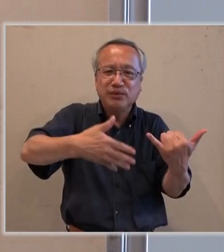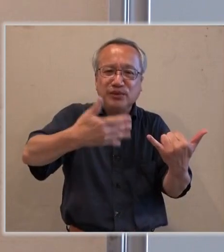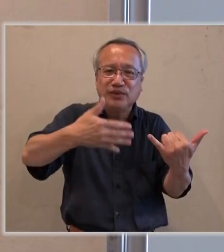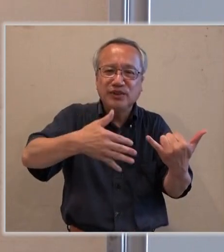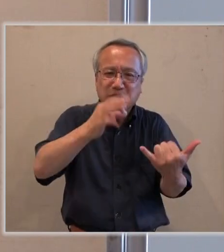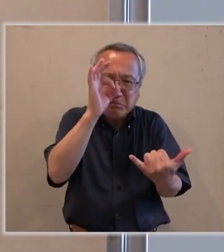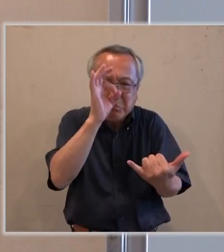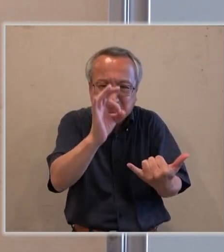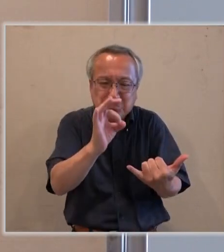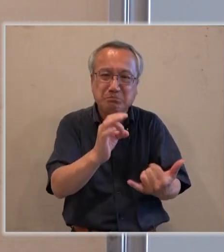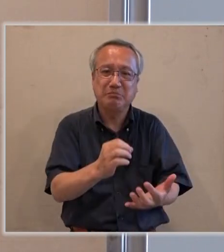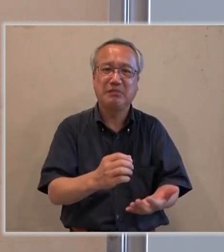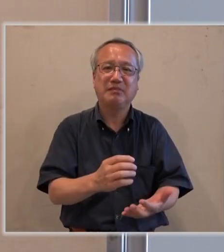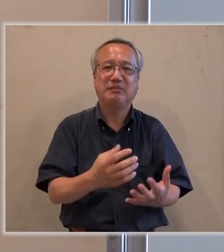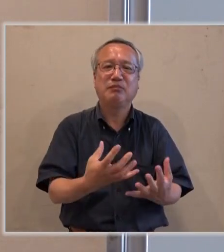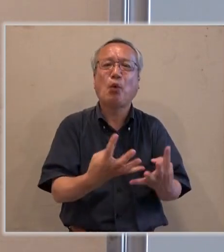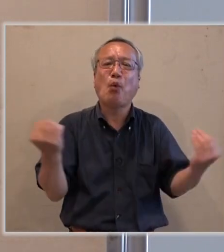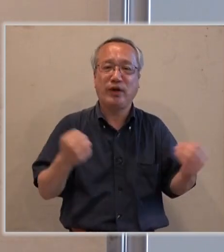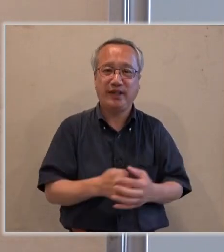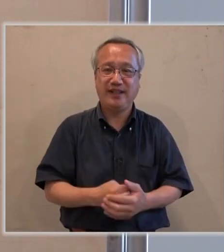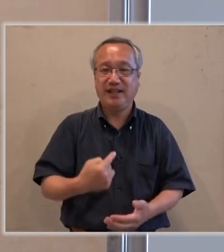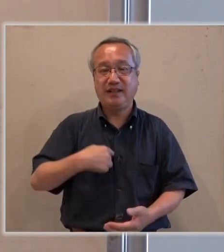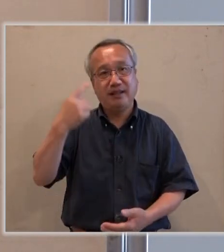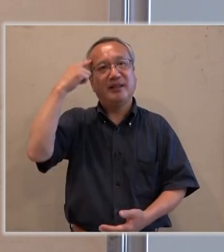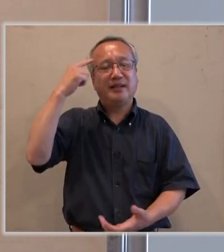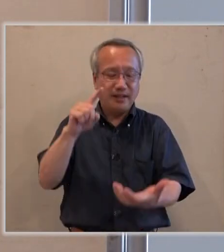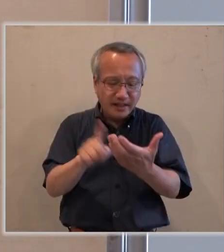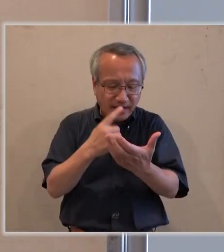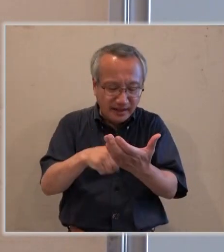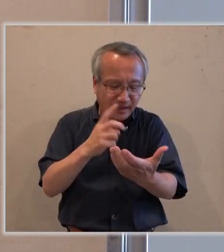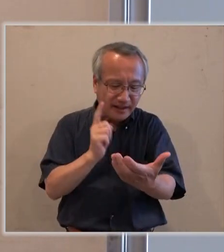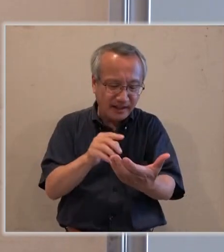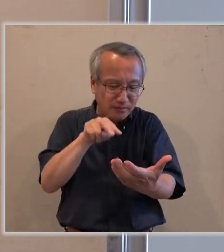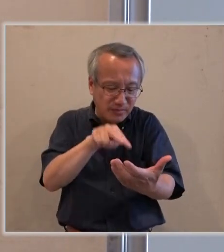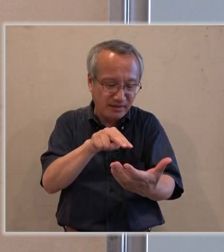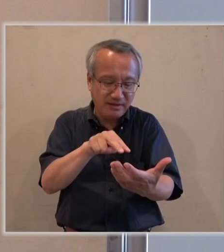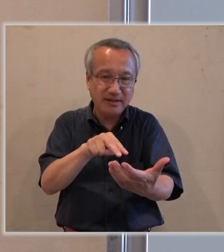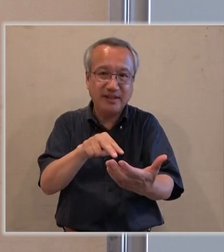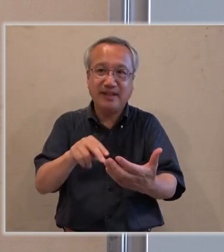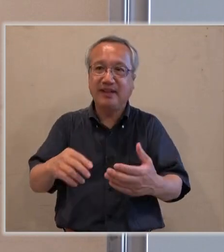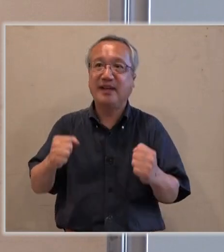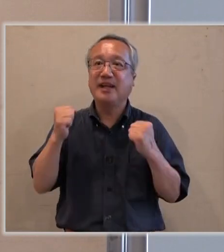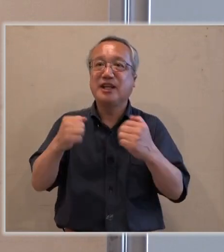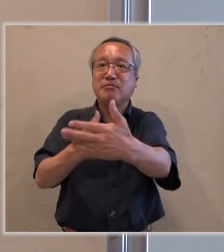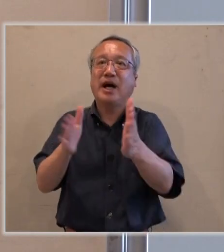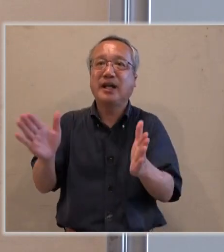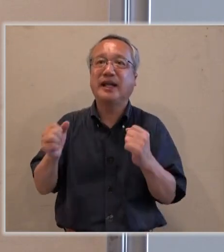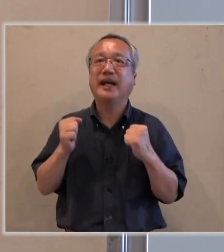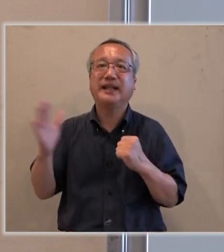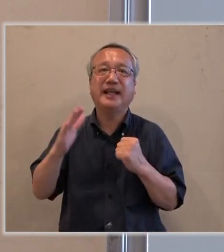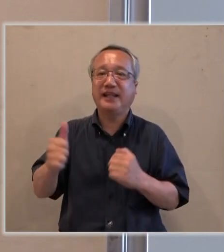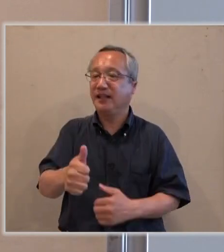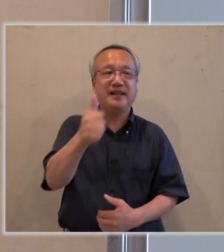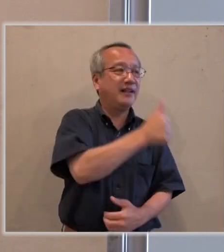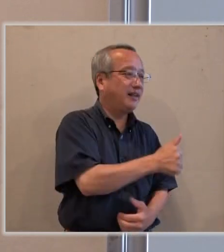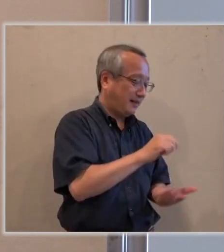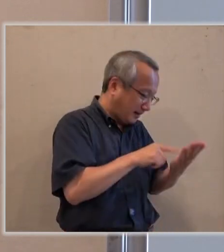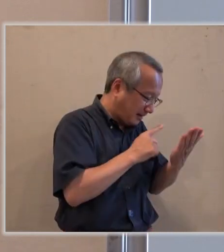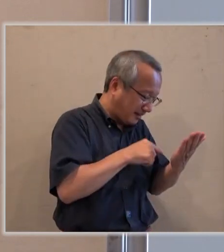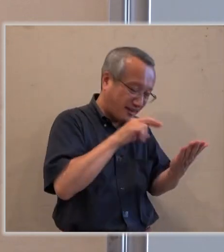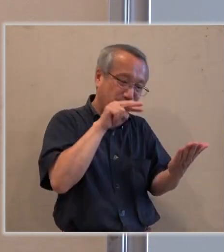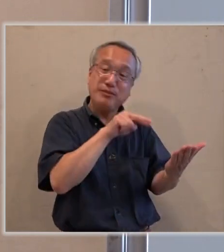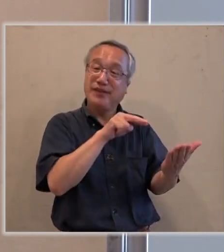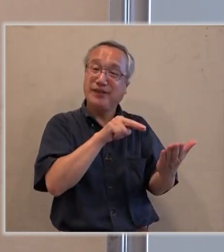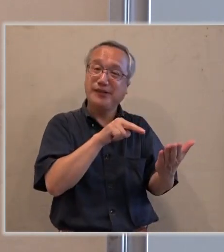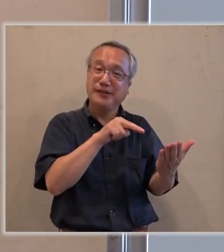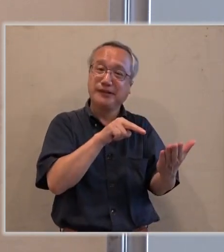今。で僕も気づけば携帯しか見ないくなってて、もうリビングにはほぼいないような状態なんですよね、まあ、そういった上